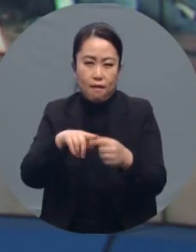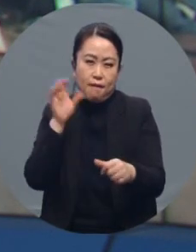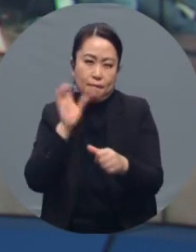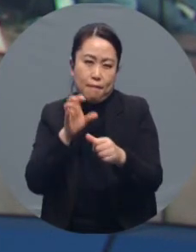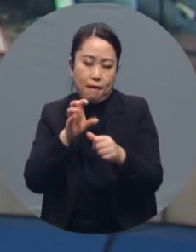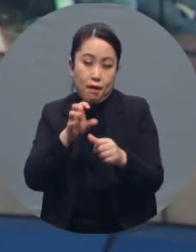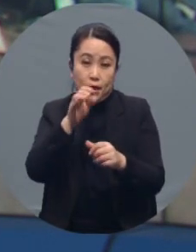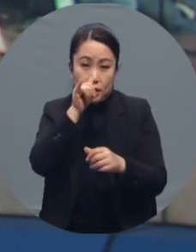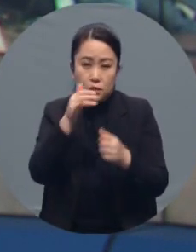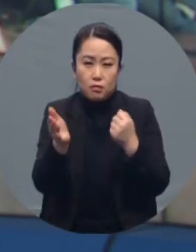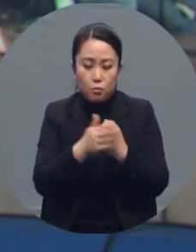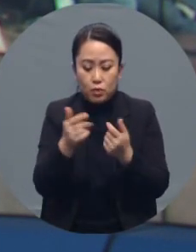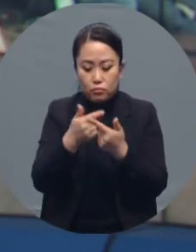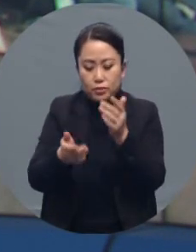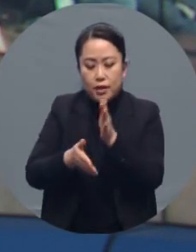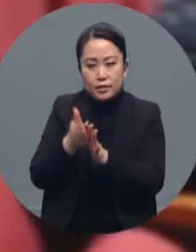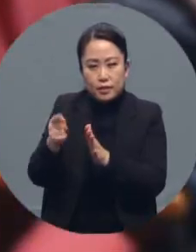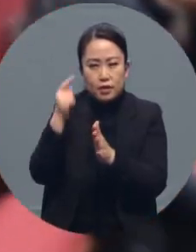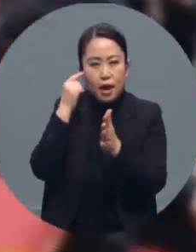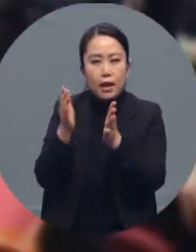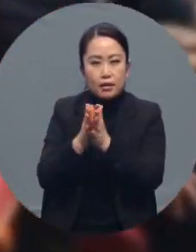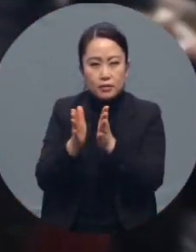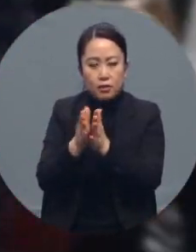윤파랑 기자가 보도합니다.